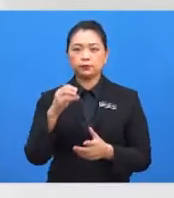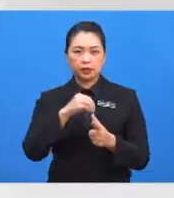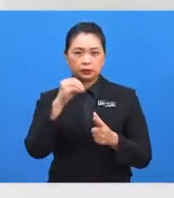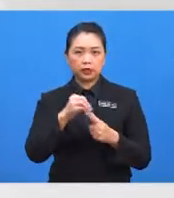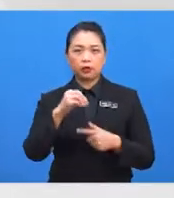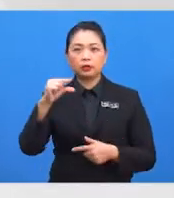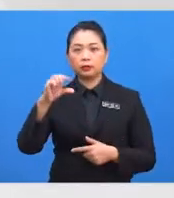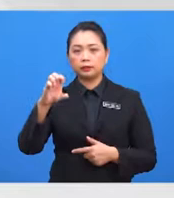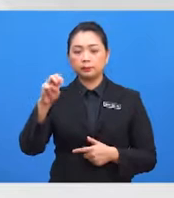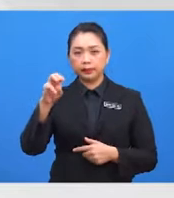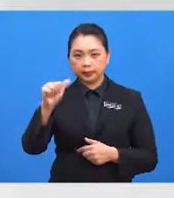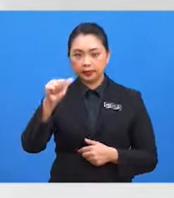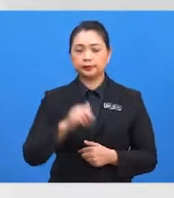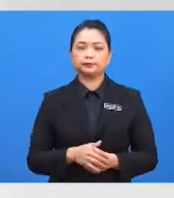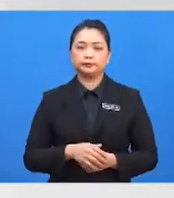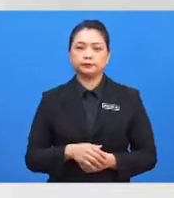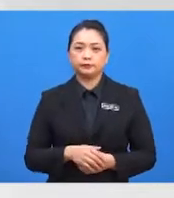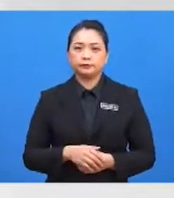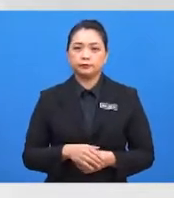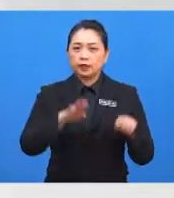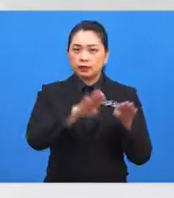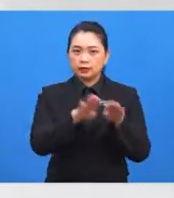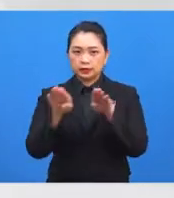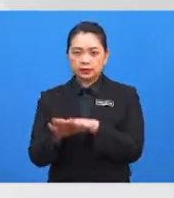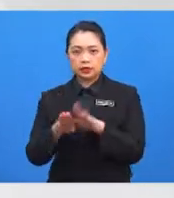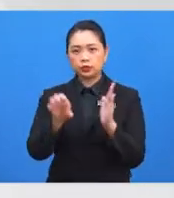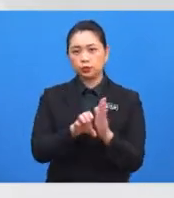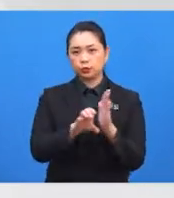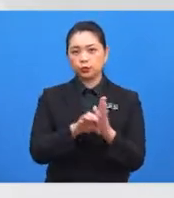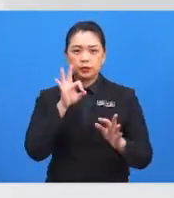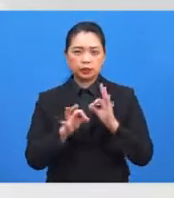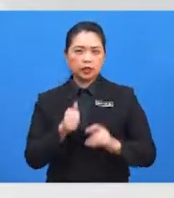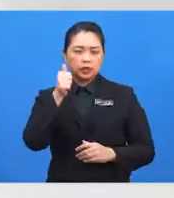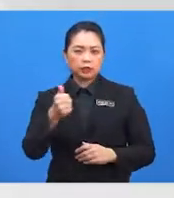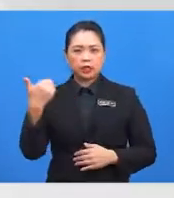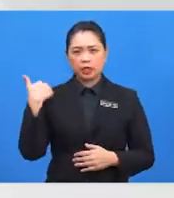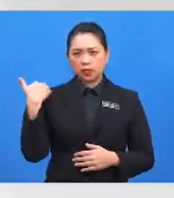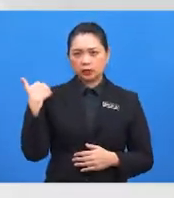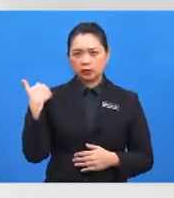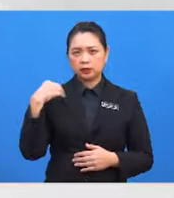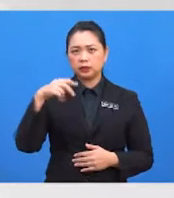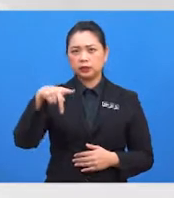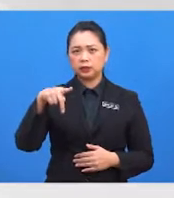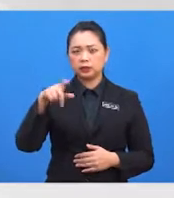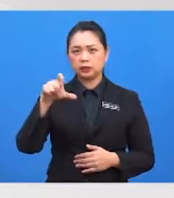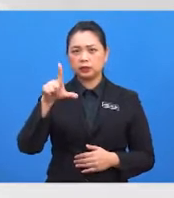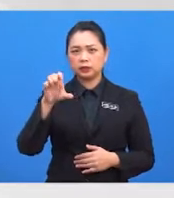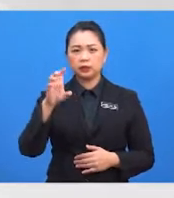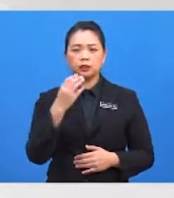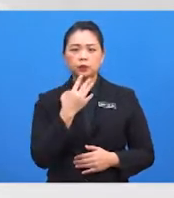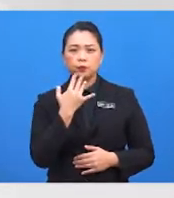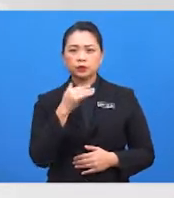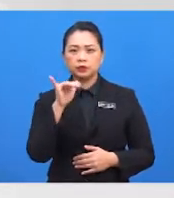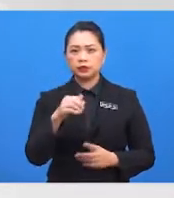digemakan. Repeat or echo. Sebagai contoh, jika anda mempunyai palet warna yang